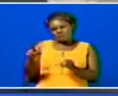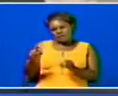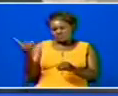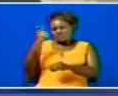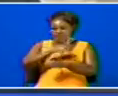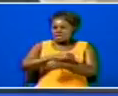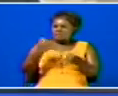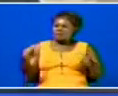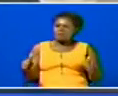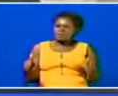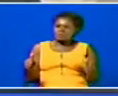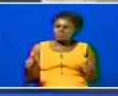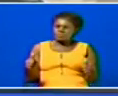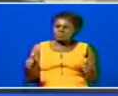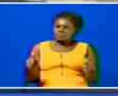haijafika.